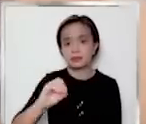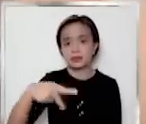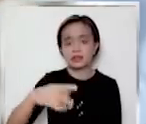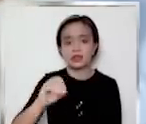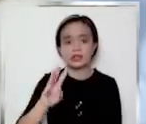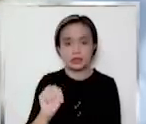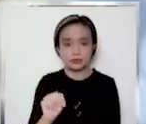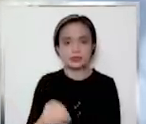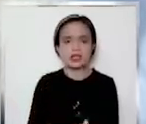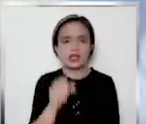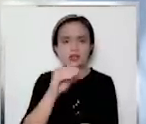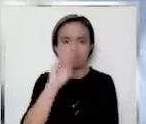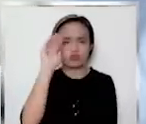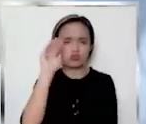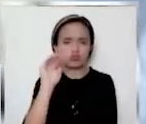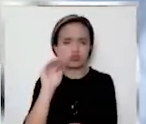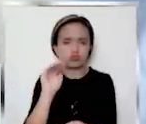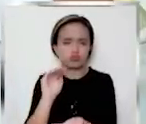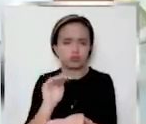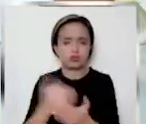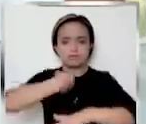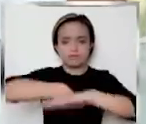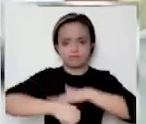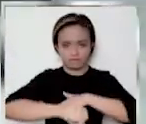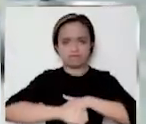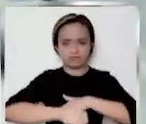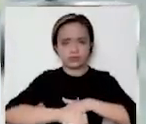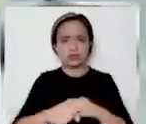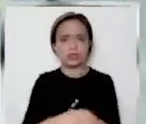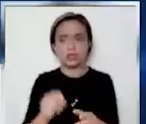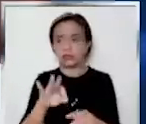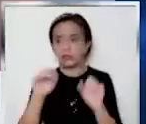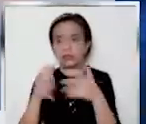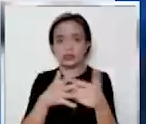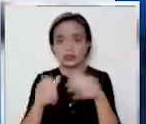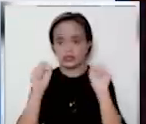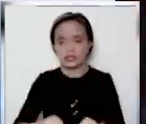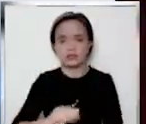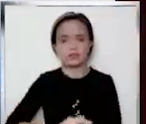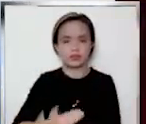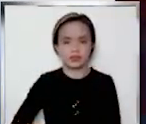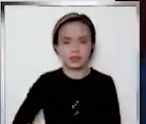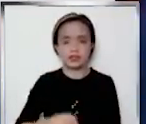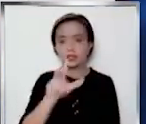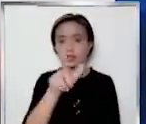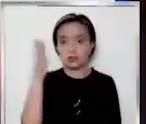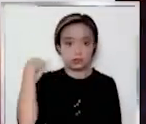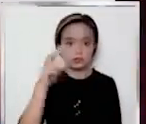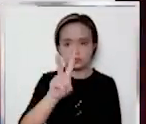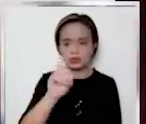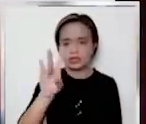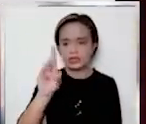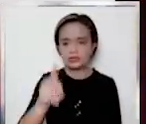fertility rate o bilang ng ipinapanganak ng kada babae habang may kapasidad siyang magdalang tao. 2017, 3 baby ang average